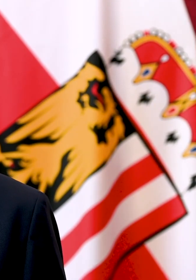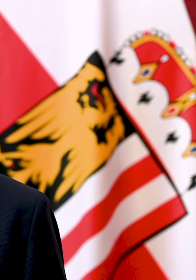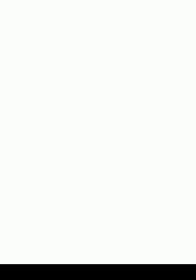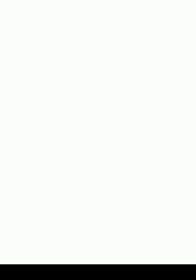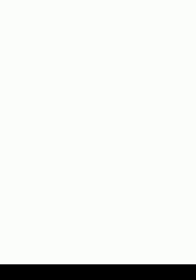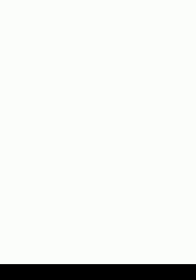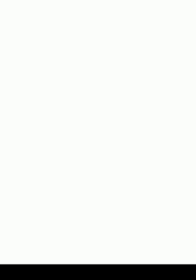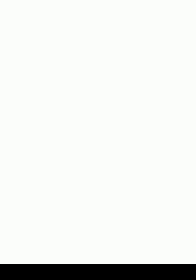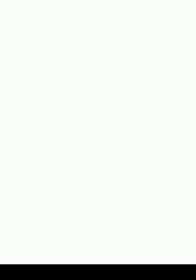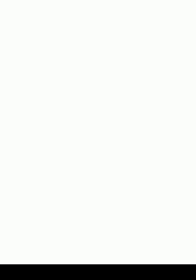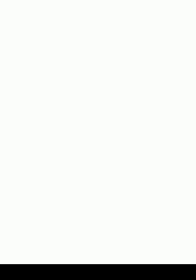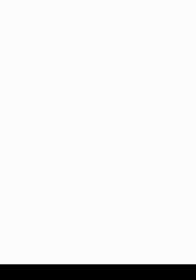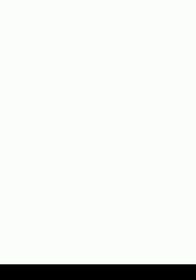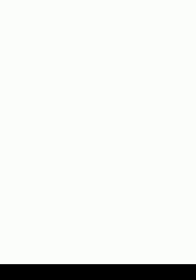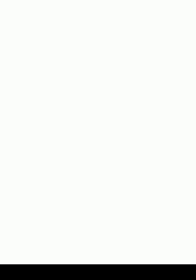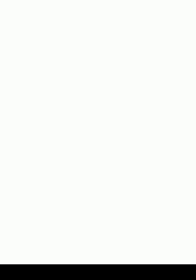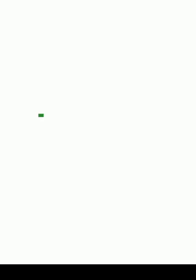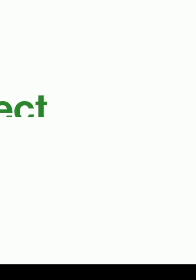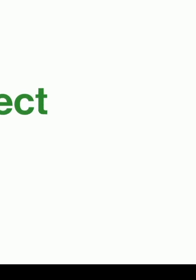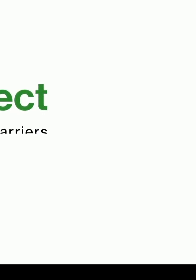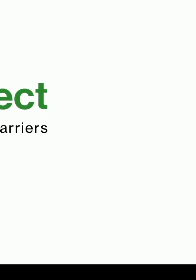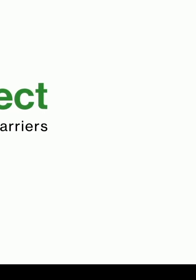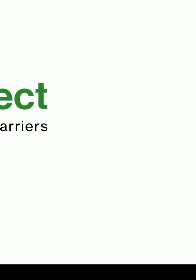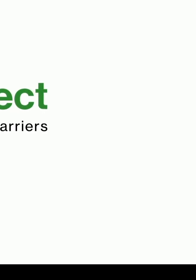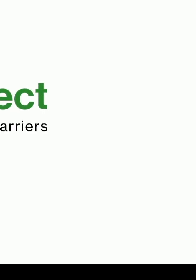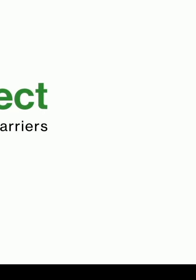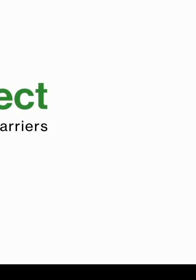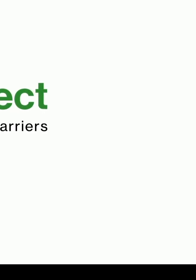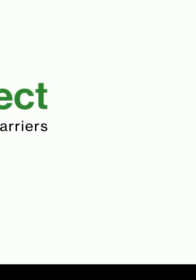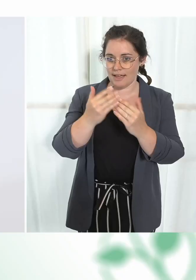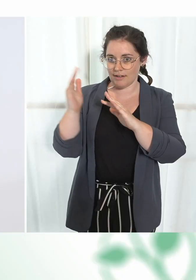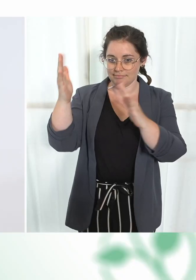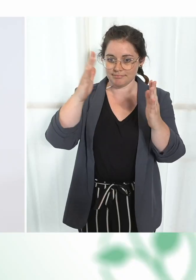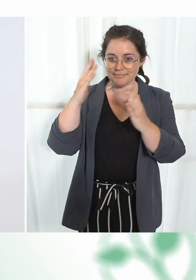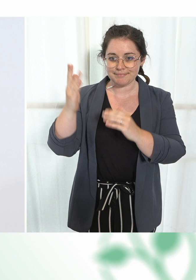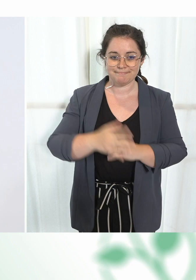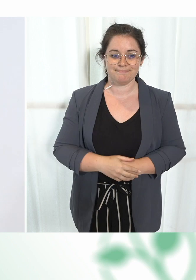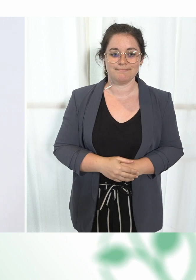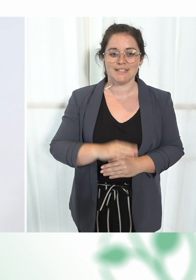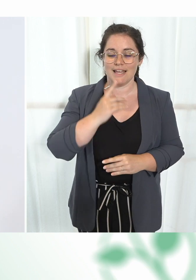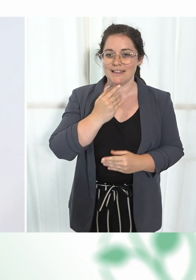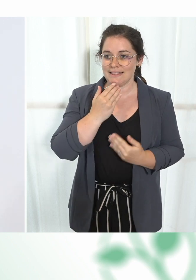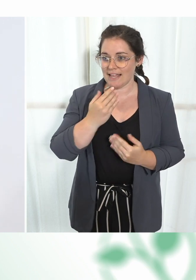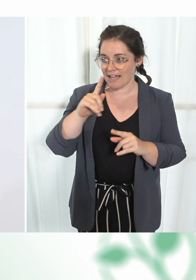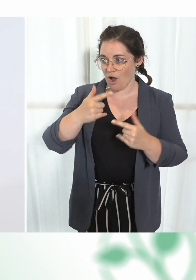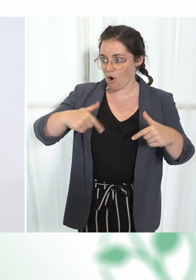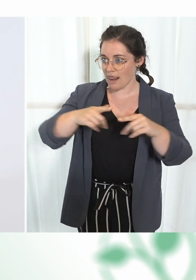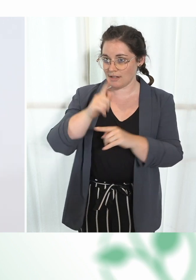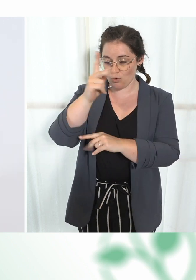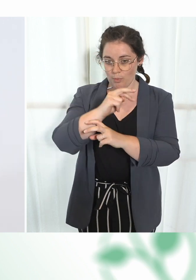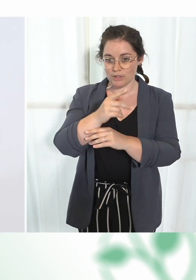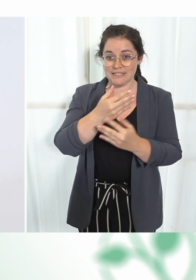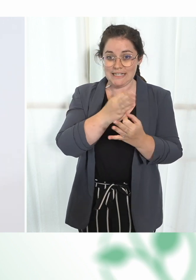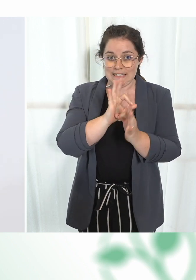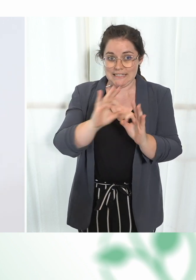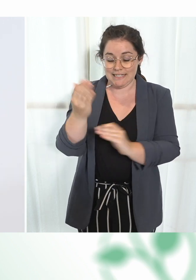Zukunft. Herzlichen Dank, Herr Landeshauptmann. Danke auch an das Land Oberösterreich, das sehr vorbildlich ist